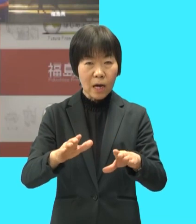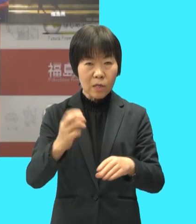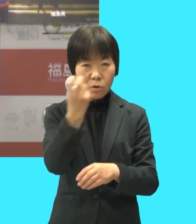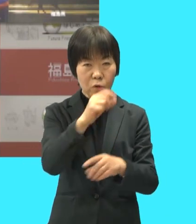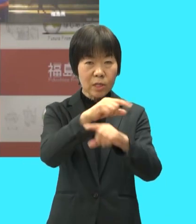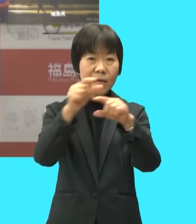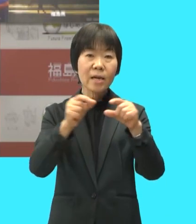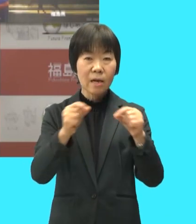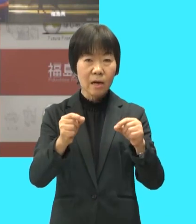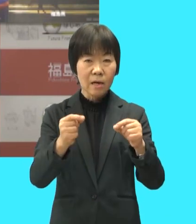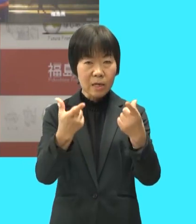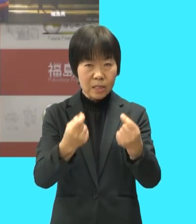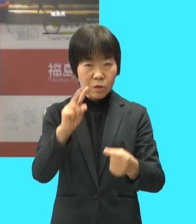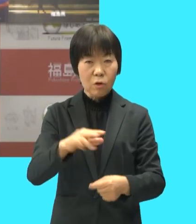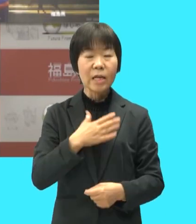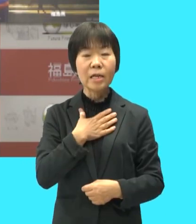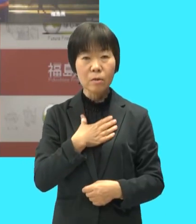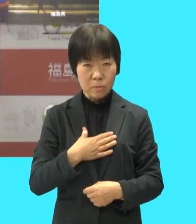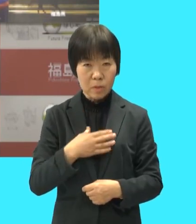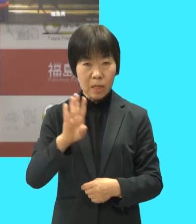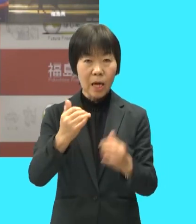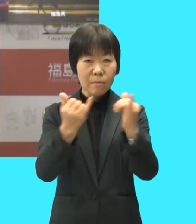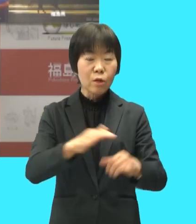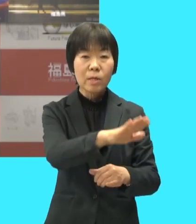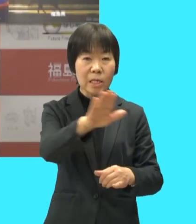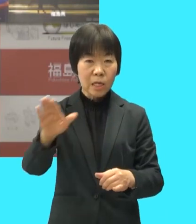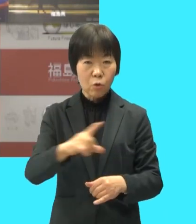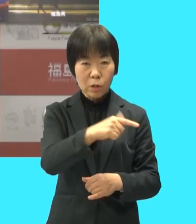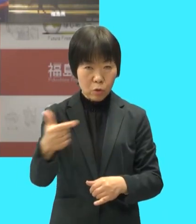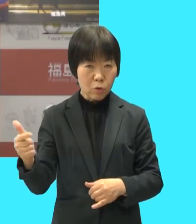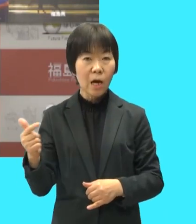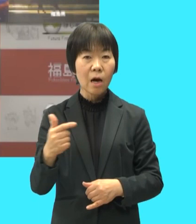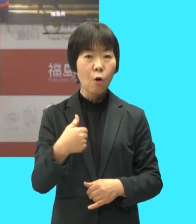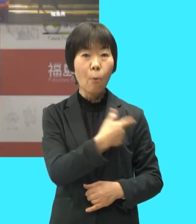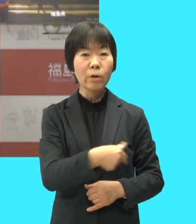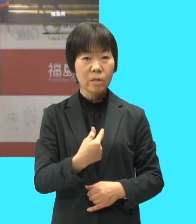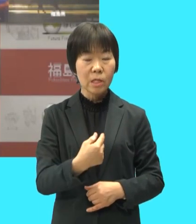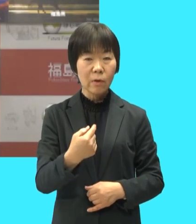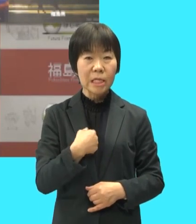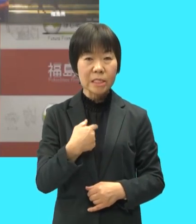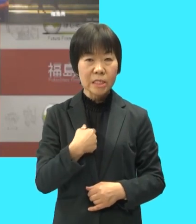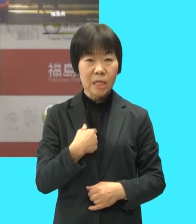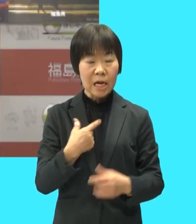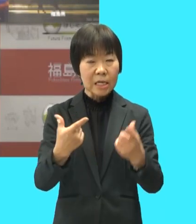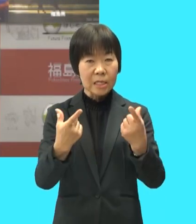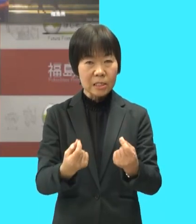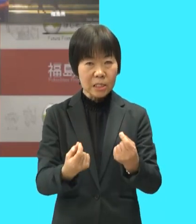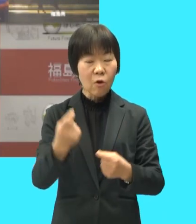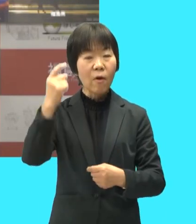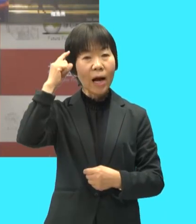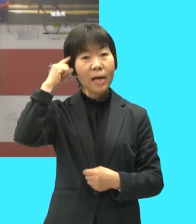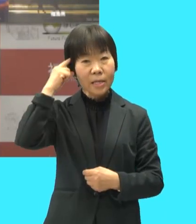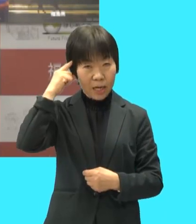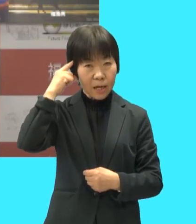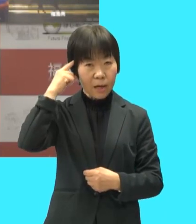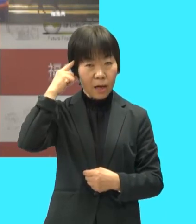止めております。県民の皆さんのさまざまな思い、これを私自身がしっかりと受け止めて、福島